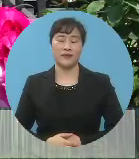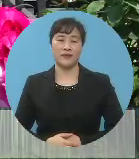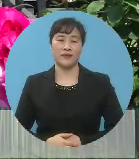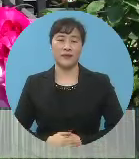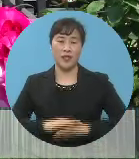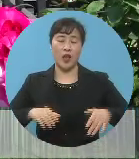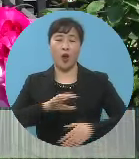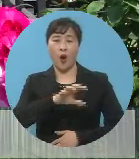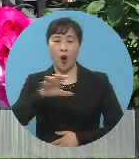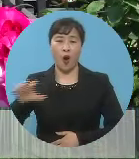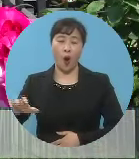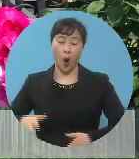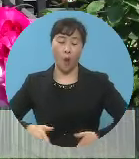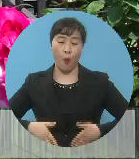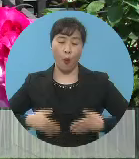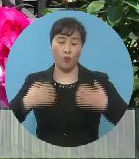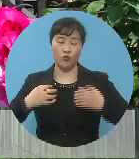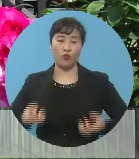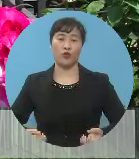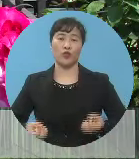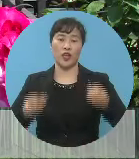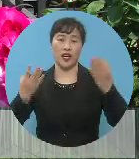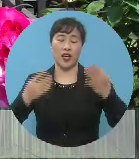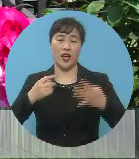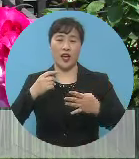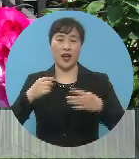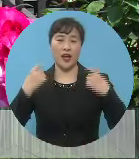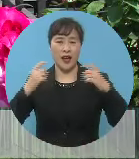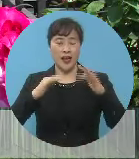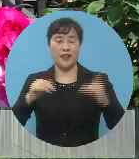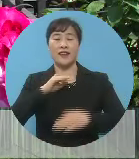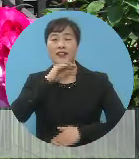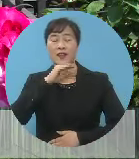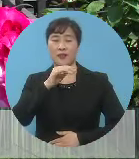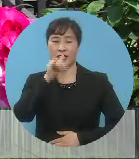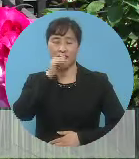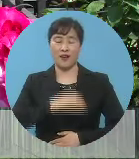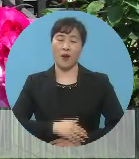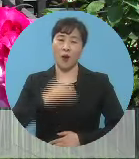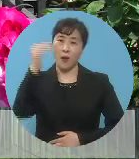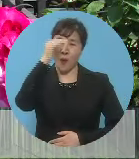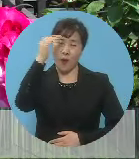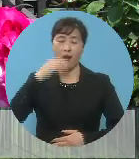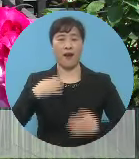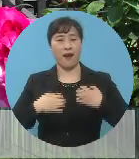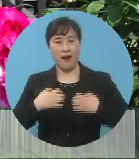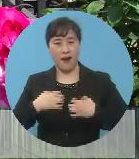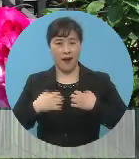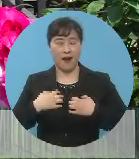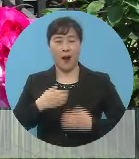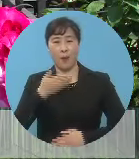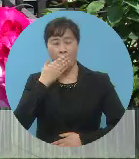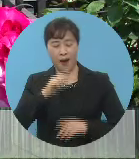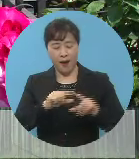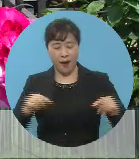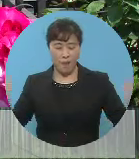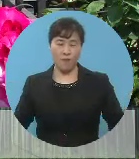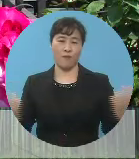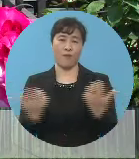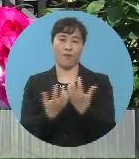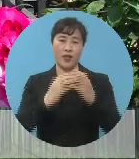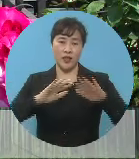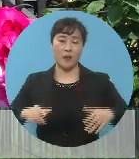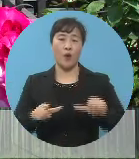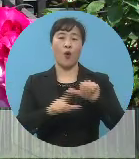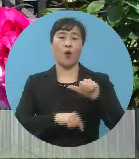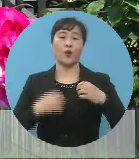전남 곳곳은 봄축제가 관광객에게 손짓하고 있습니다. 볼거리와 즐길거리, 먹거리가 풍성한 전남의